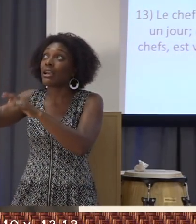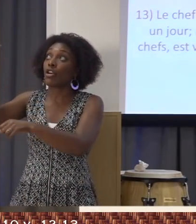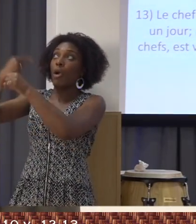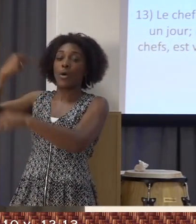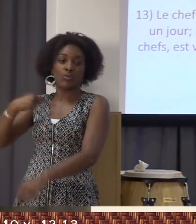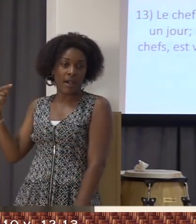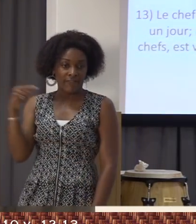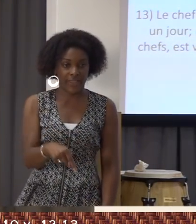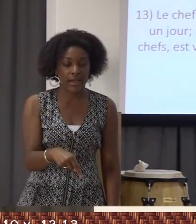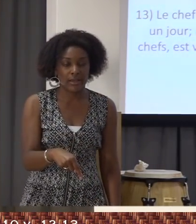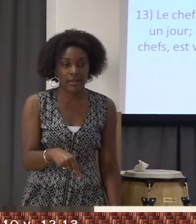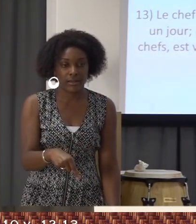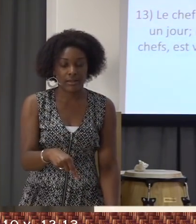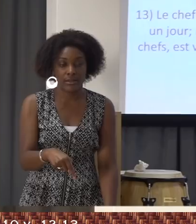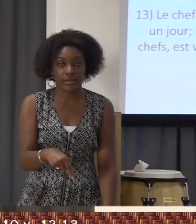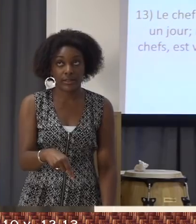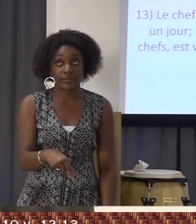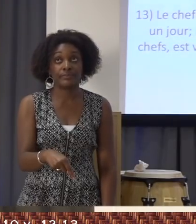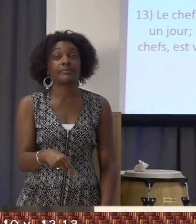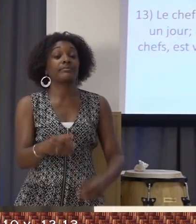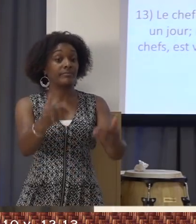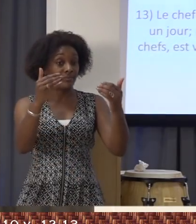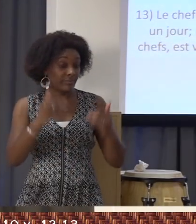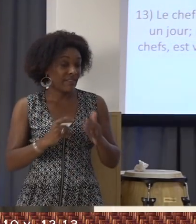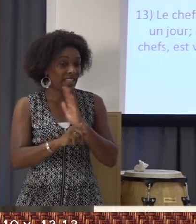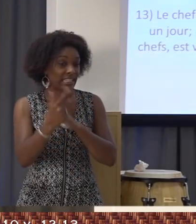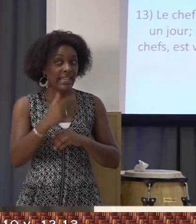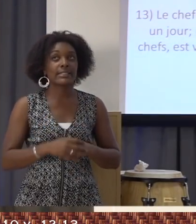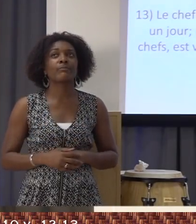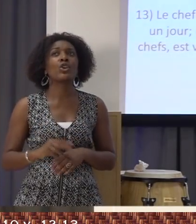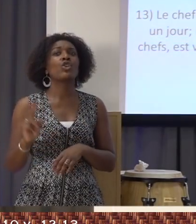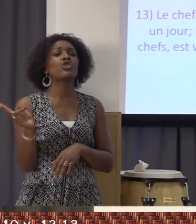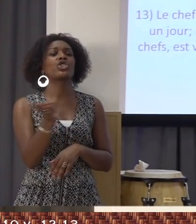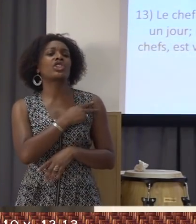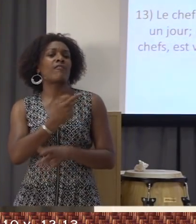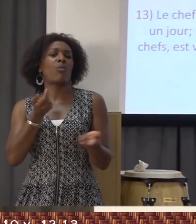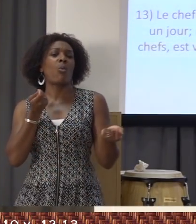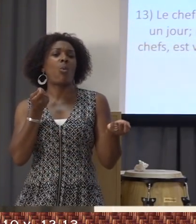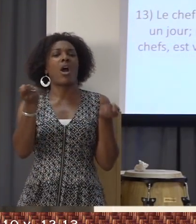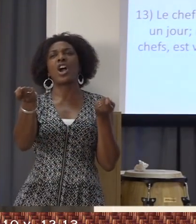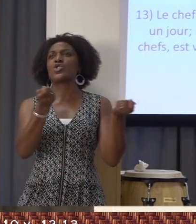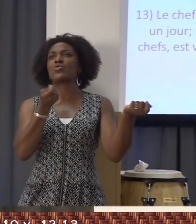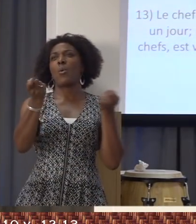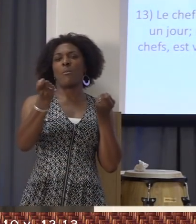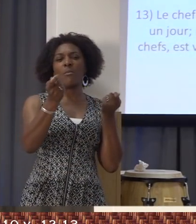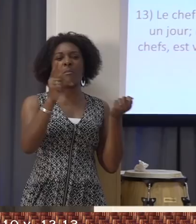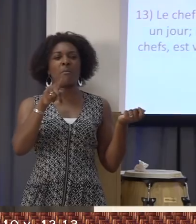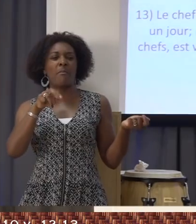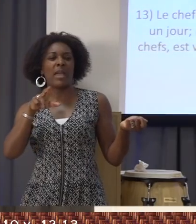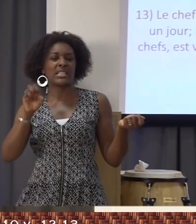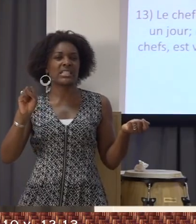venu. Le verset 13 dit, le chef du royaume de Perse m'a